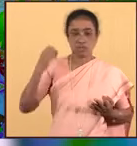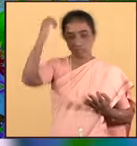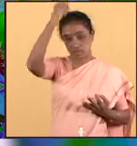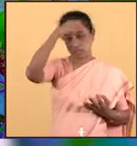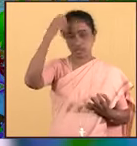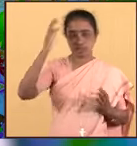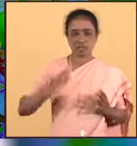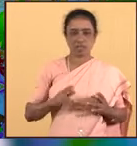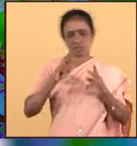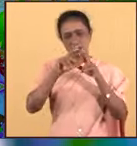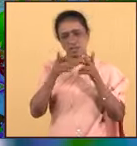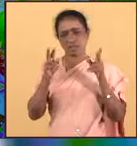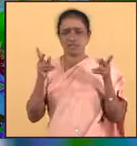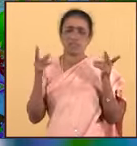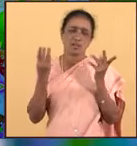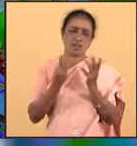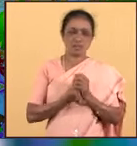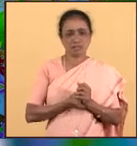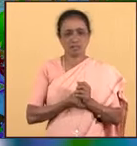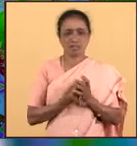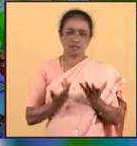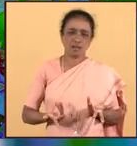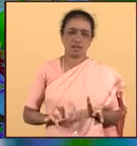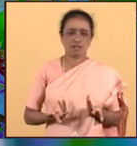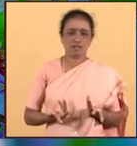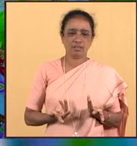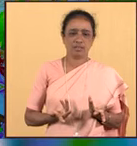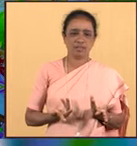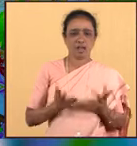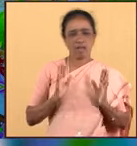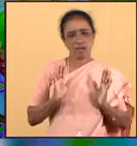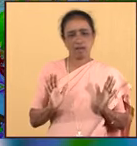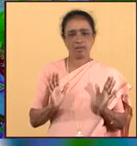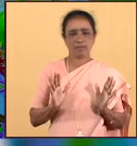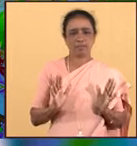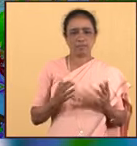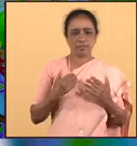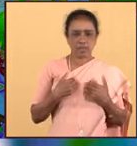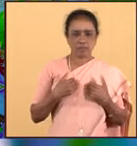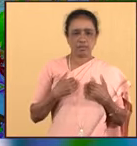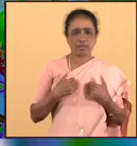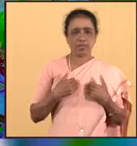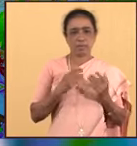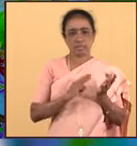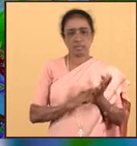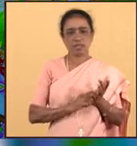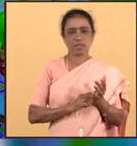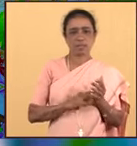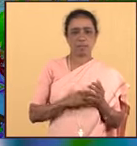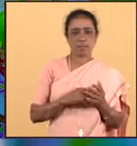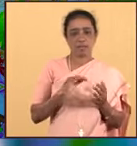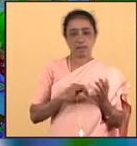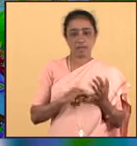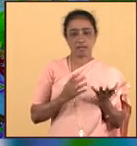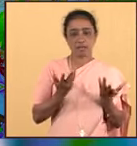பௌத்தம் இதெல்லாம் இருக்குது. அப்போ நம்ம நாடு வந்து முன்னா மல்டி கல்ச்சர்னு சொல்லுவாங்க ஆங்கிலத்தில், எக்கச்சக்கமாக வச்சுருக்காங்க மதங்கள் இருக்குது. அப்போ மெஜாரிட்டி மைனாரிட்டி